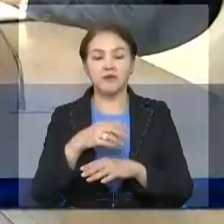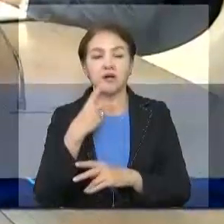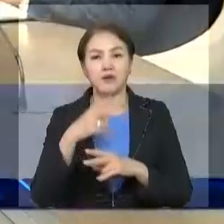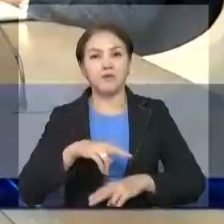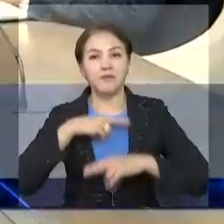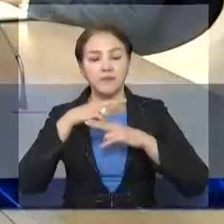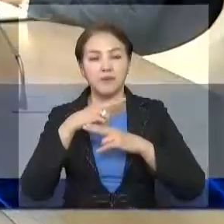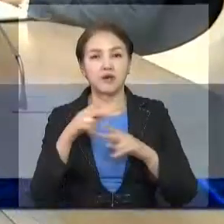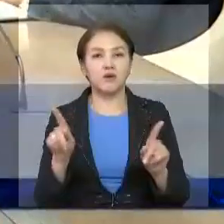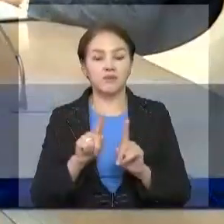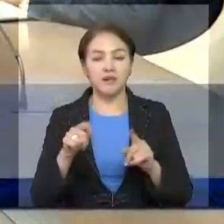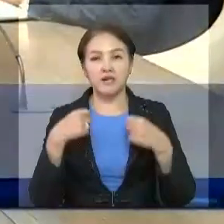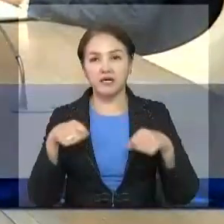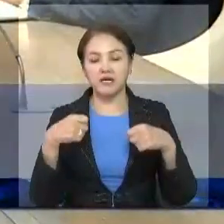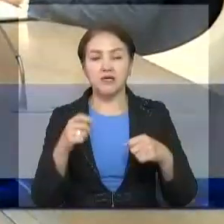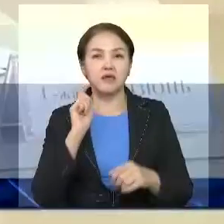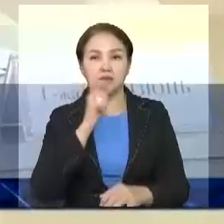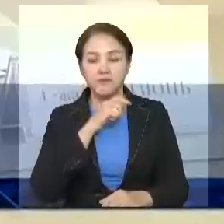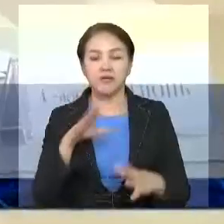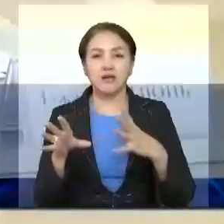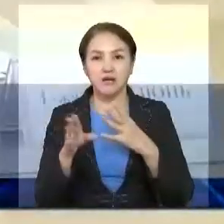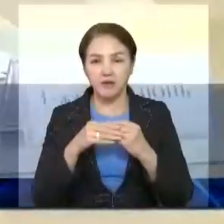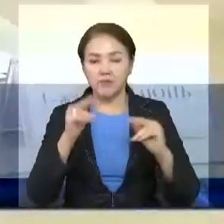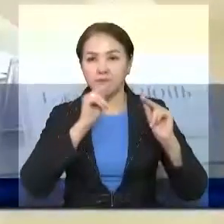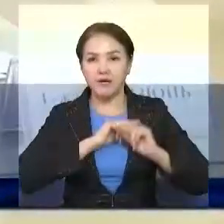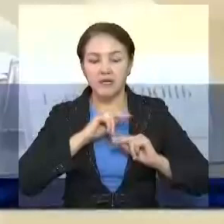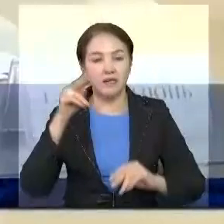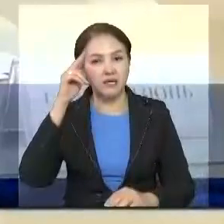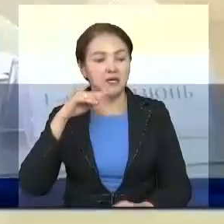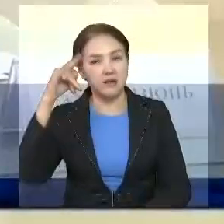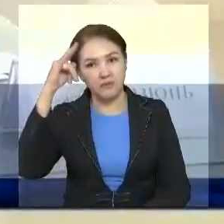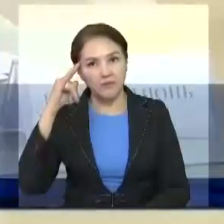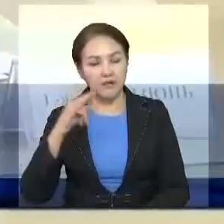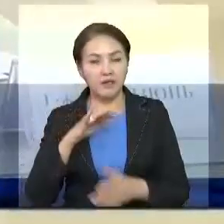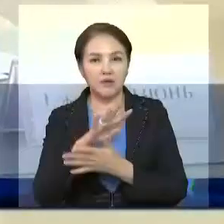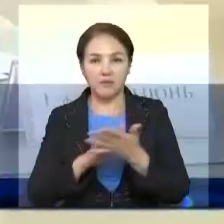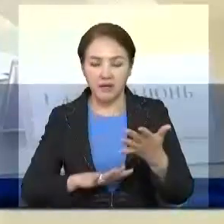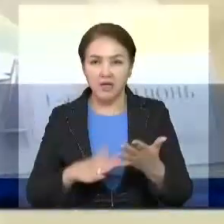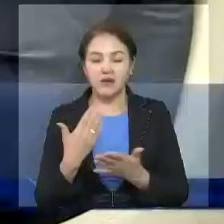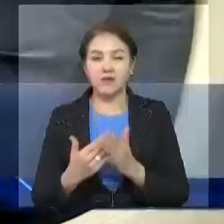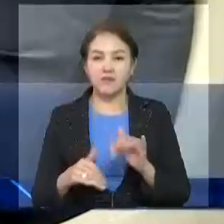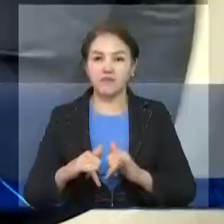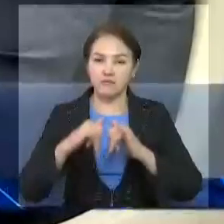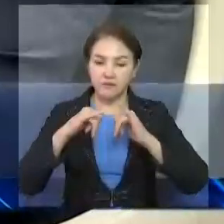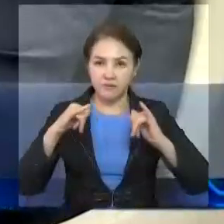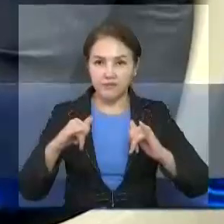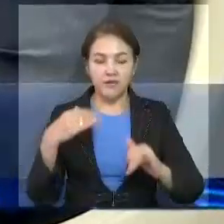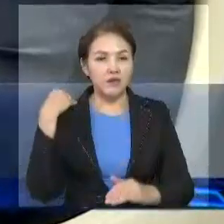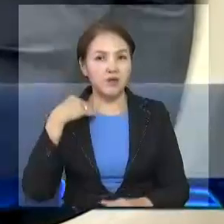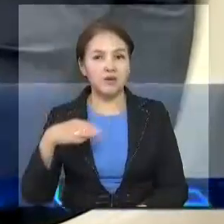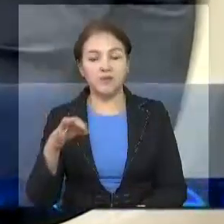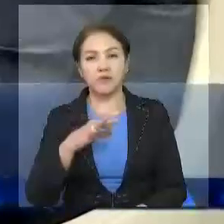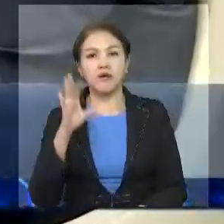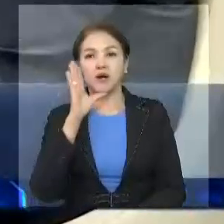акцентировал внимание на том, что торгово-экономическое сотрудничество между Китаем и Казахстаном продолжает стабильно развиваться. В Актобинской